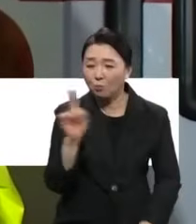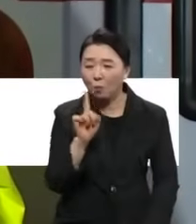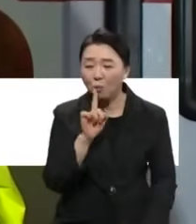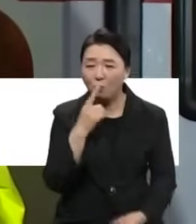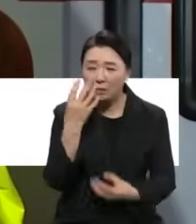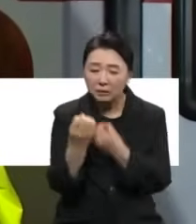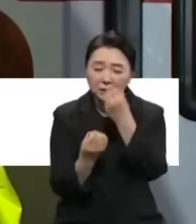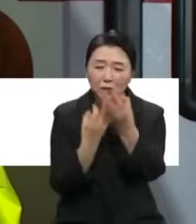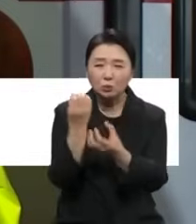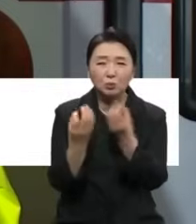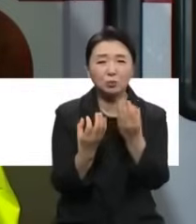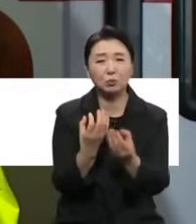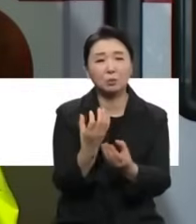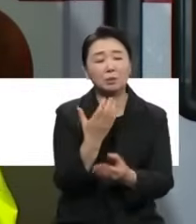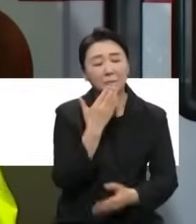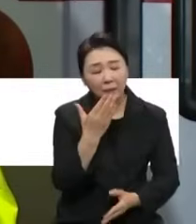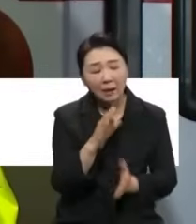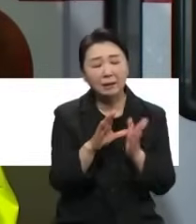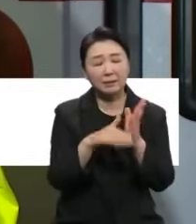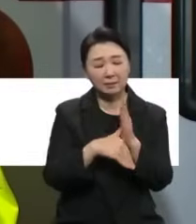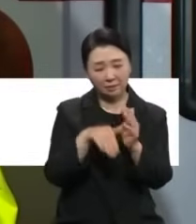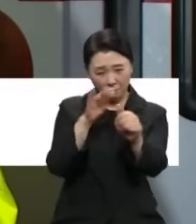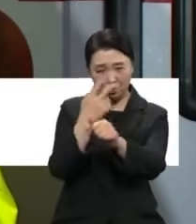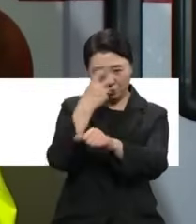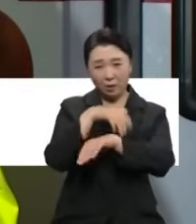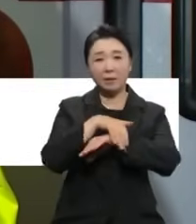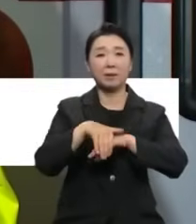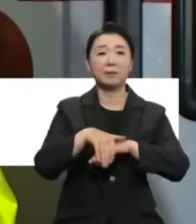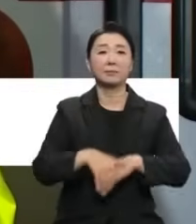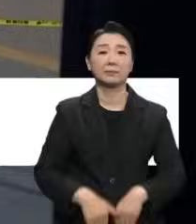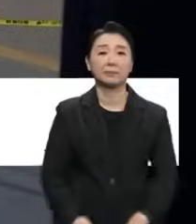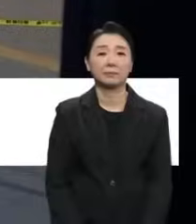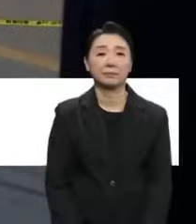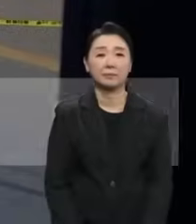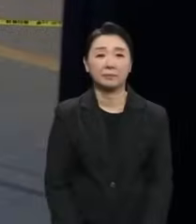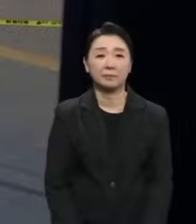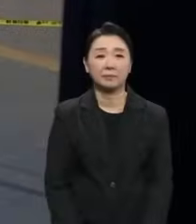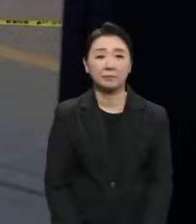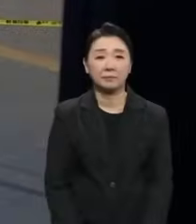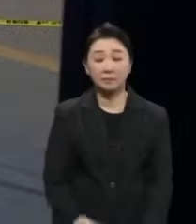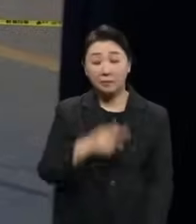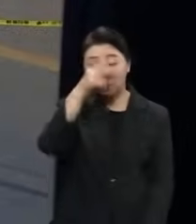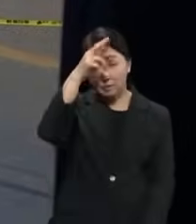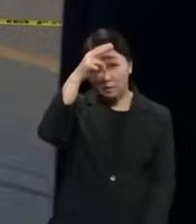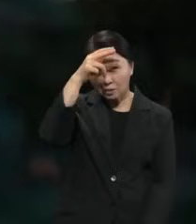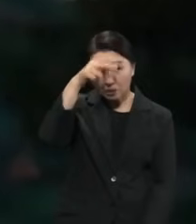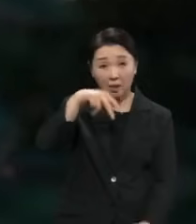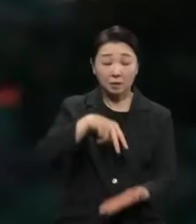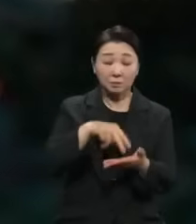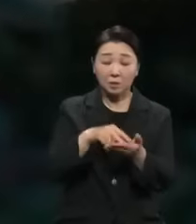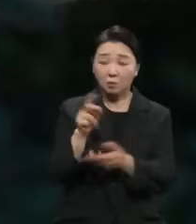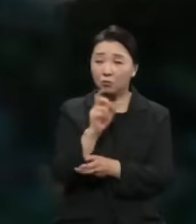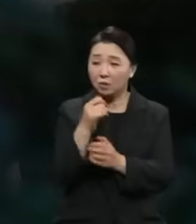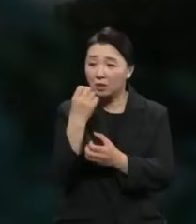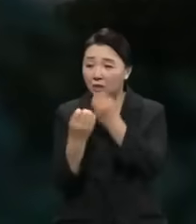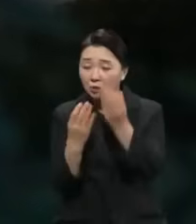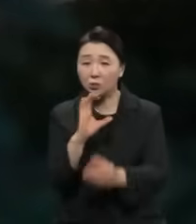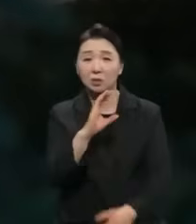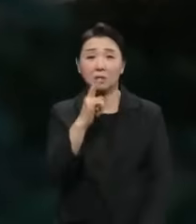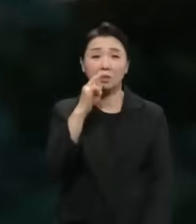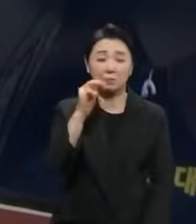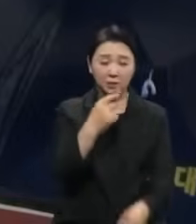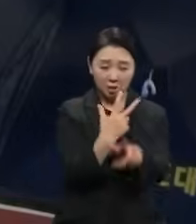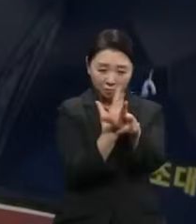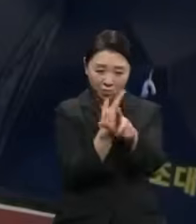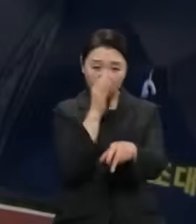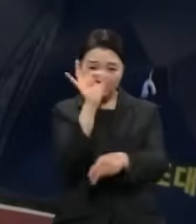진술이 가능한 시점에 진술을 진행토록 그렇게 조사를 진행토록 하겠습니다. 경찰은 운전자 진술과 CCTV, 블랙박스 등을